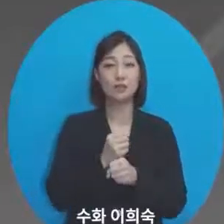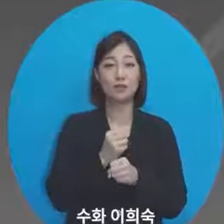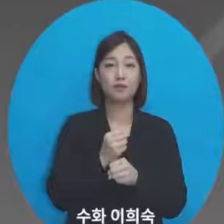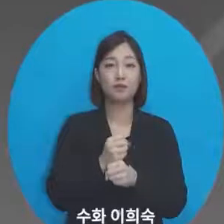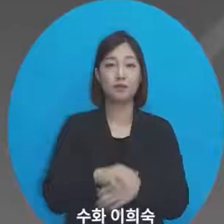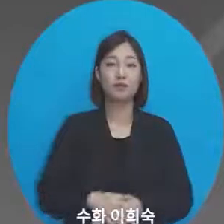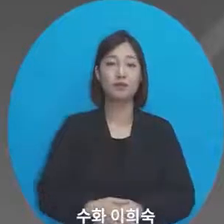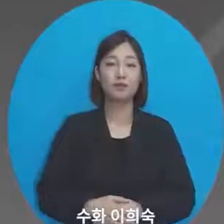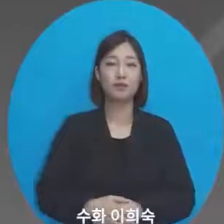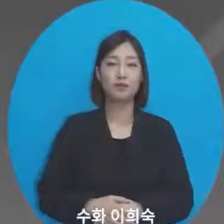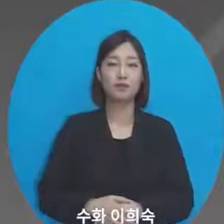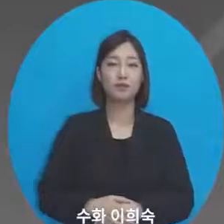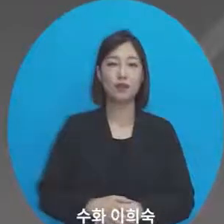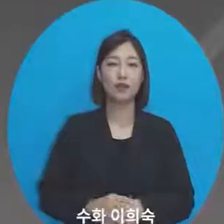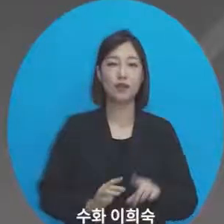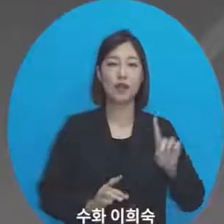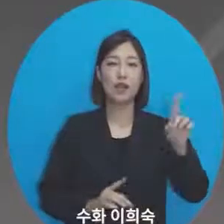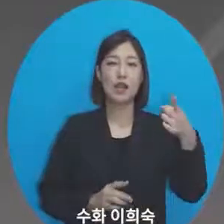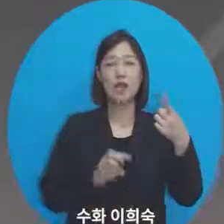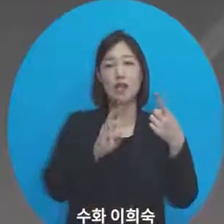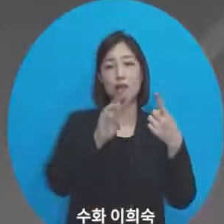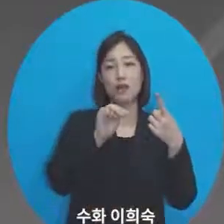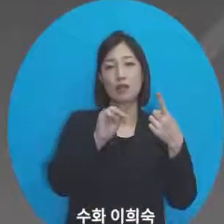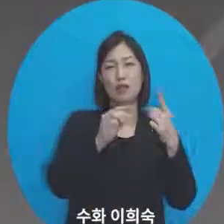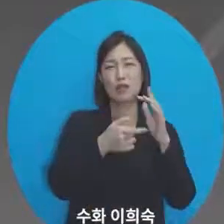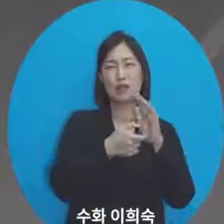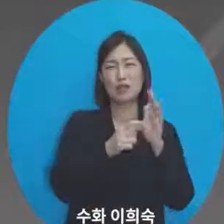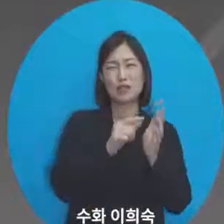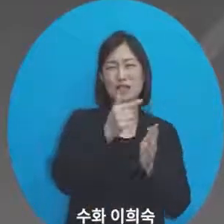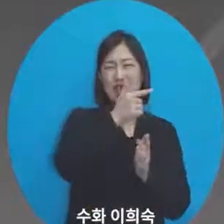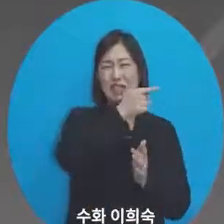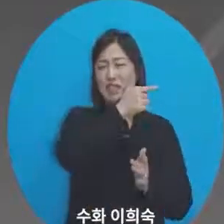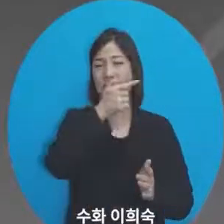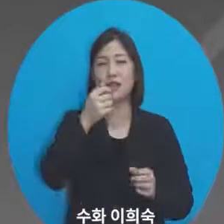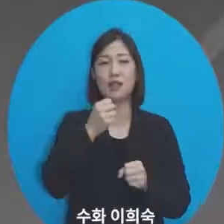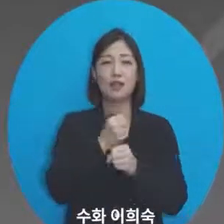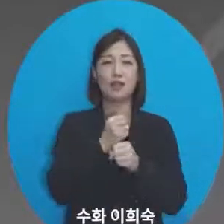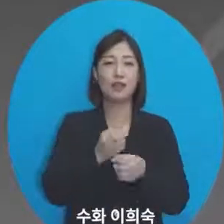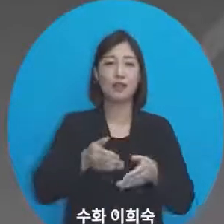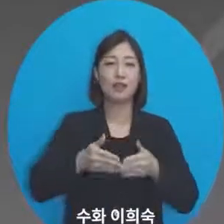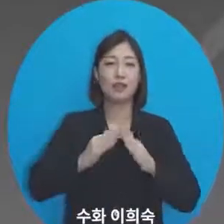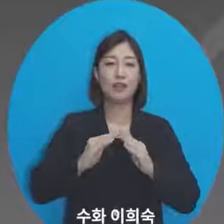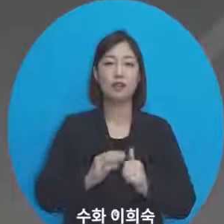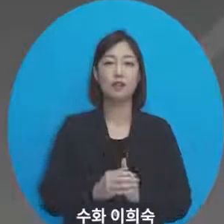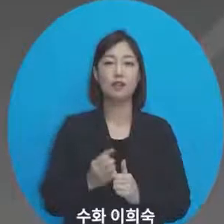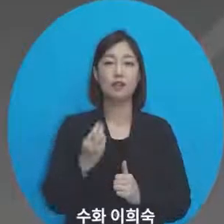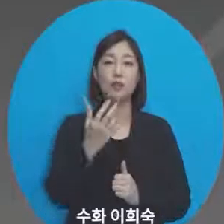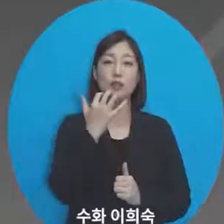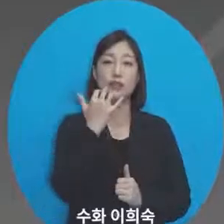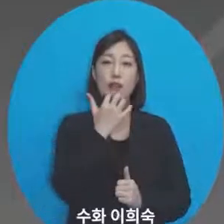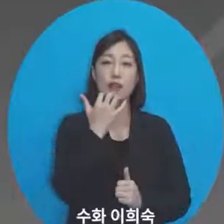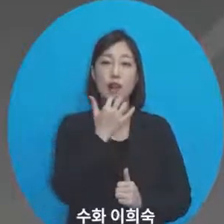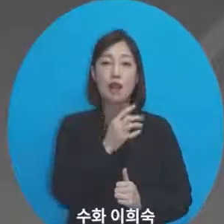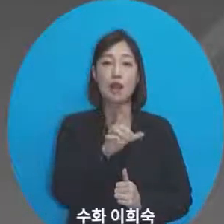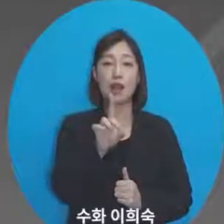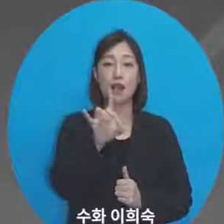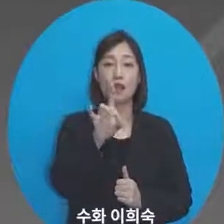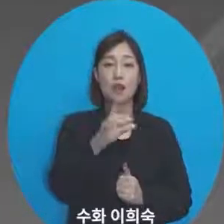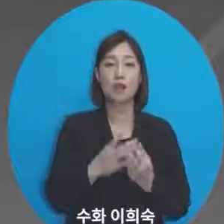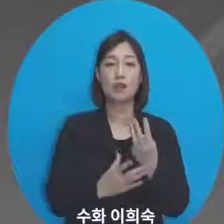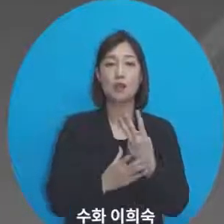1.5m, 세로가 1m의 크기로 설치를 하도록 하고 있고요. 색상도 황색 단일